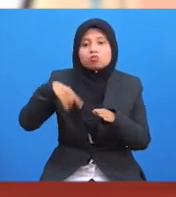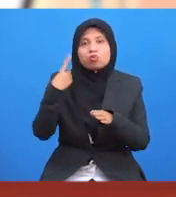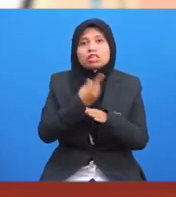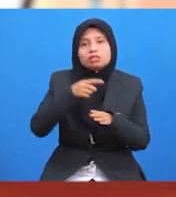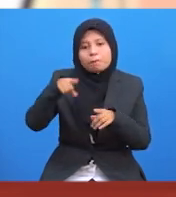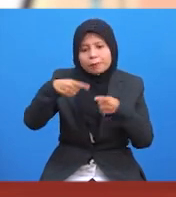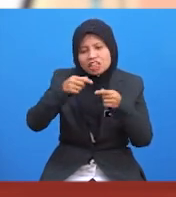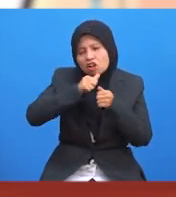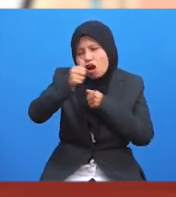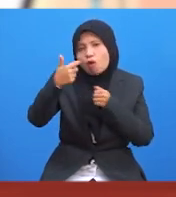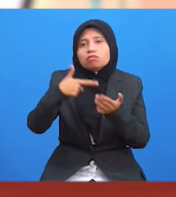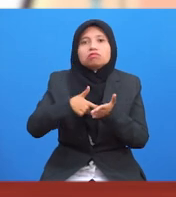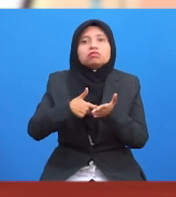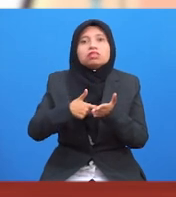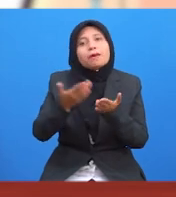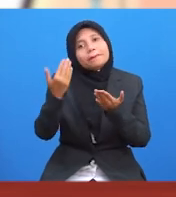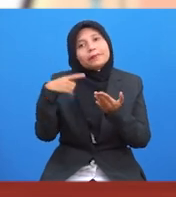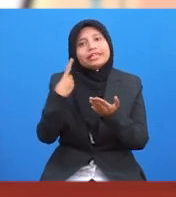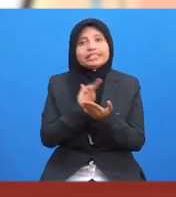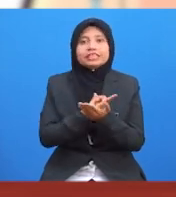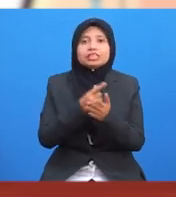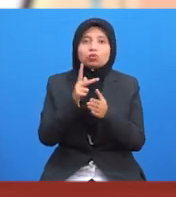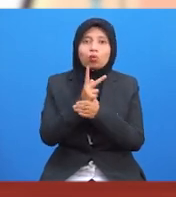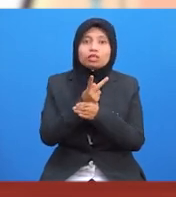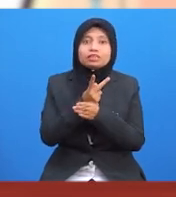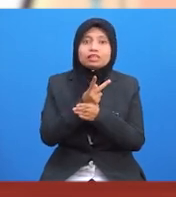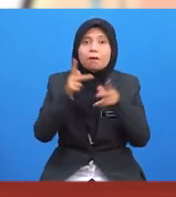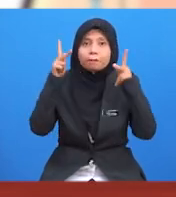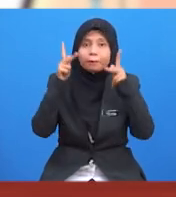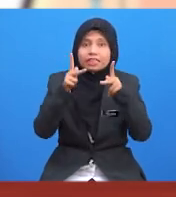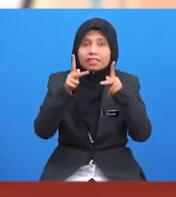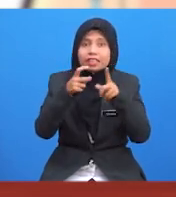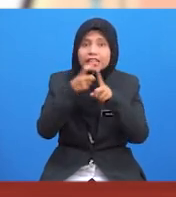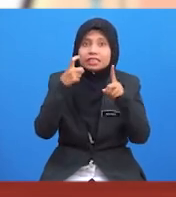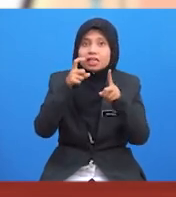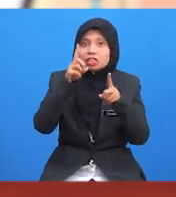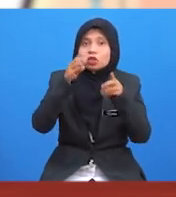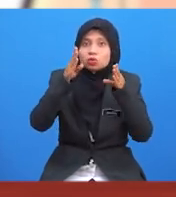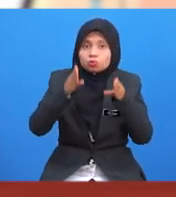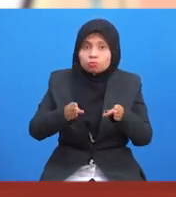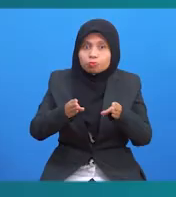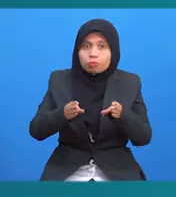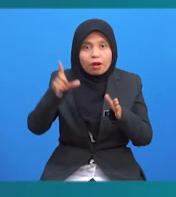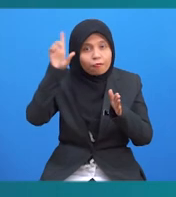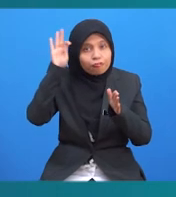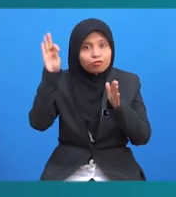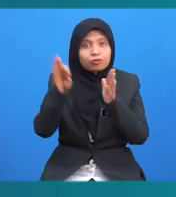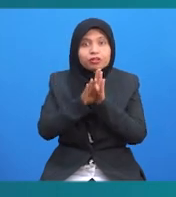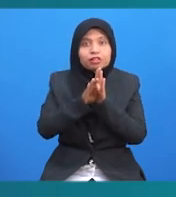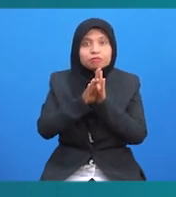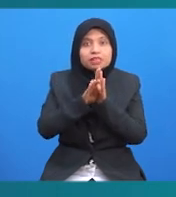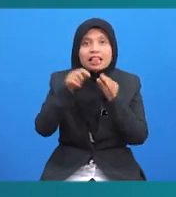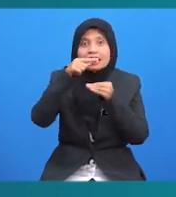dalam mengenai fotografi ini, mari saya kongsikan pandangan daripada seorang pakar fotografi mengenai